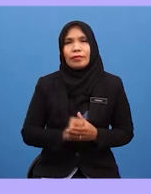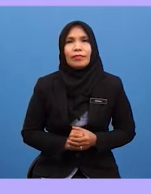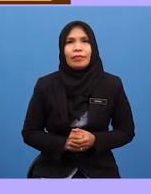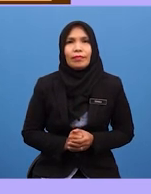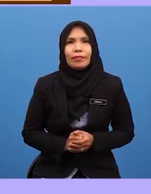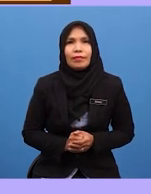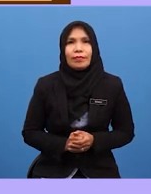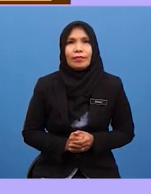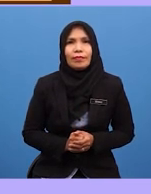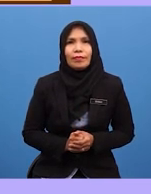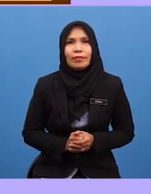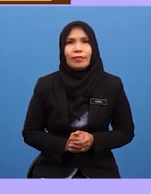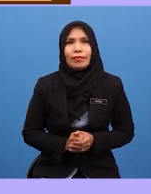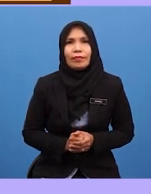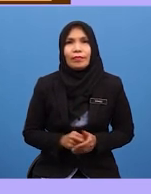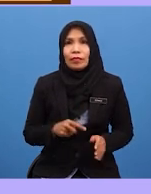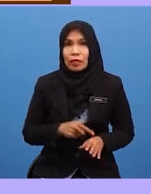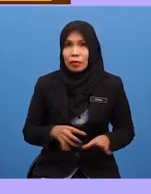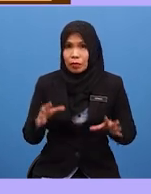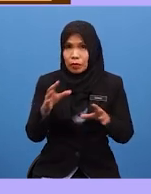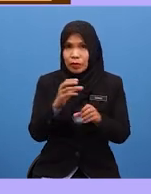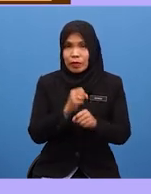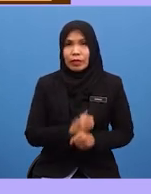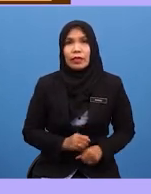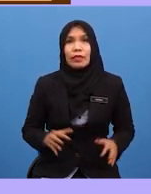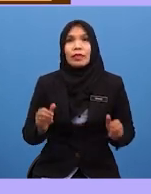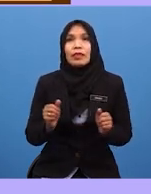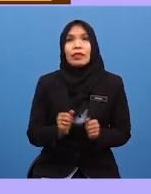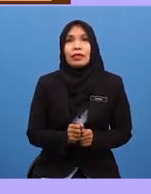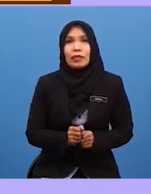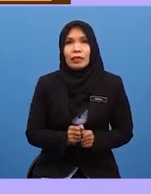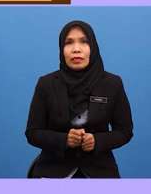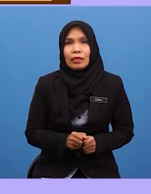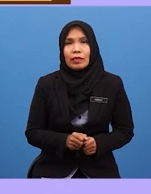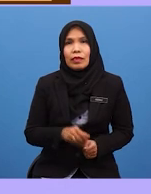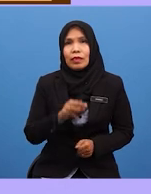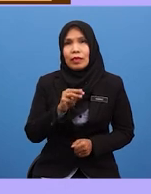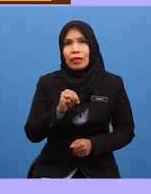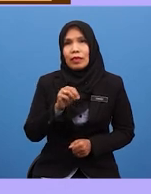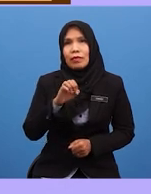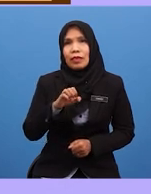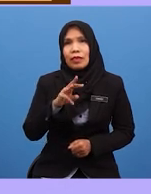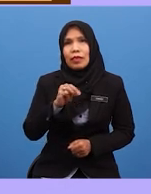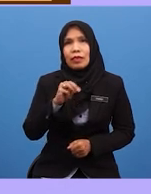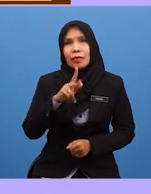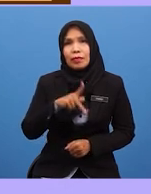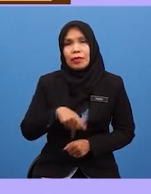Lengkung pertumbuhan diperolehi dengan memplotkan